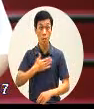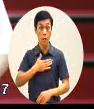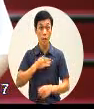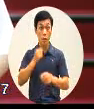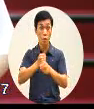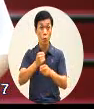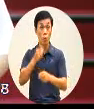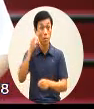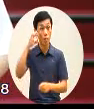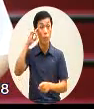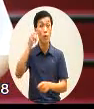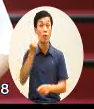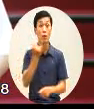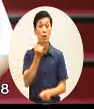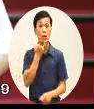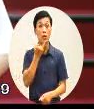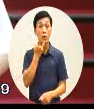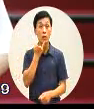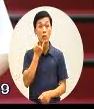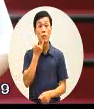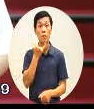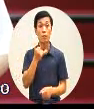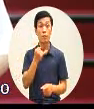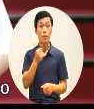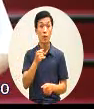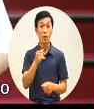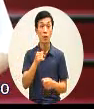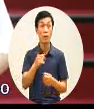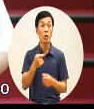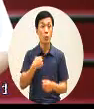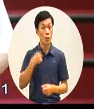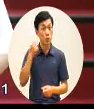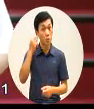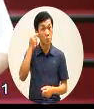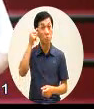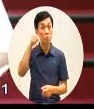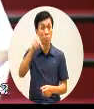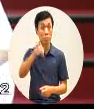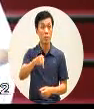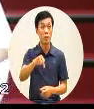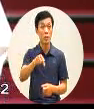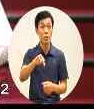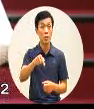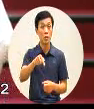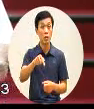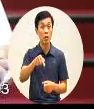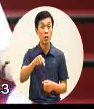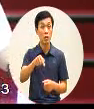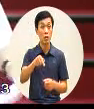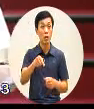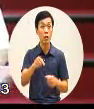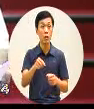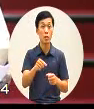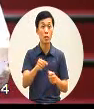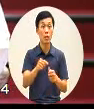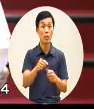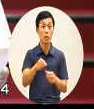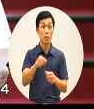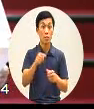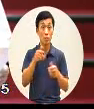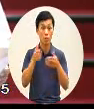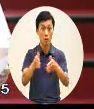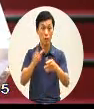会当研发出来，按英国、英包围啊，我是感觉个这就是已经失去了哈、哦。我们提升